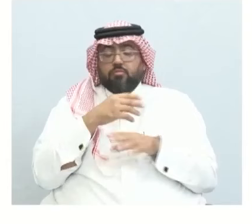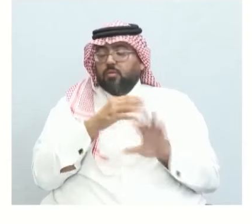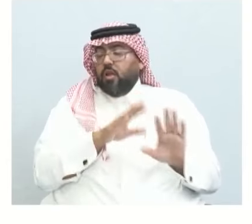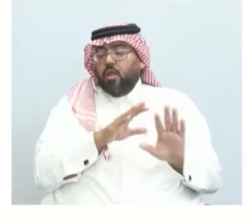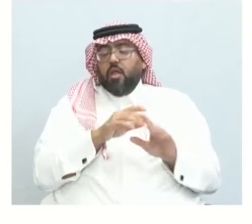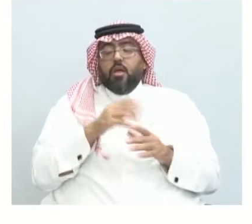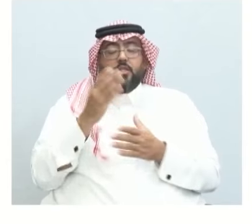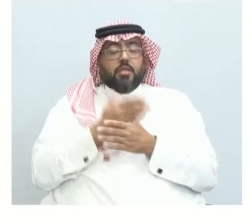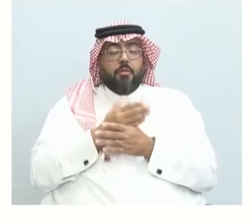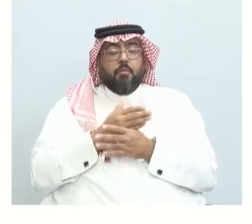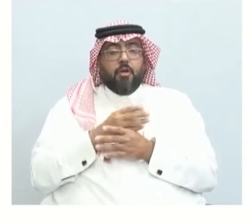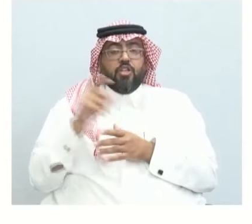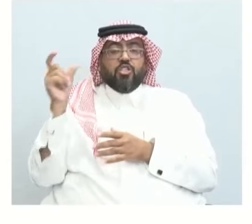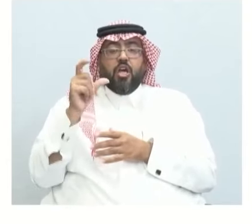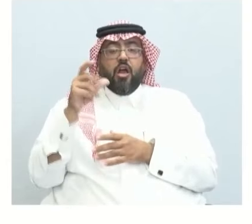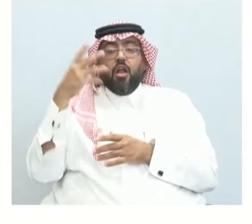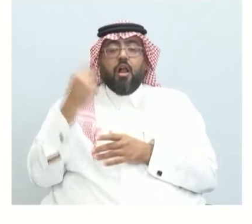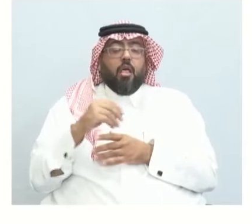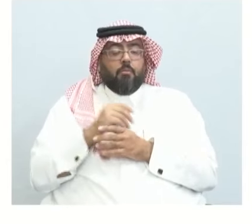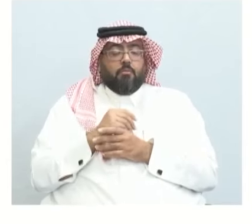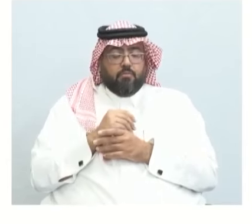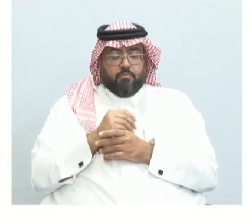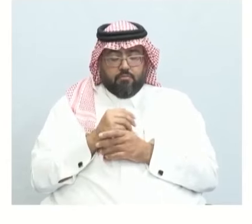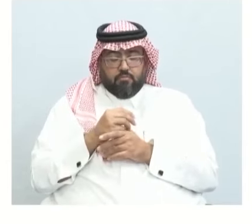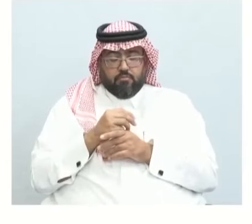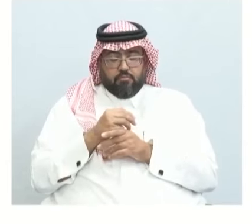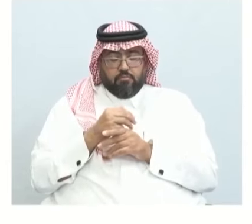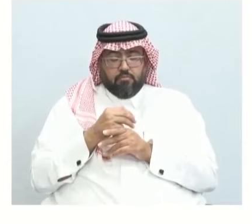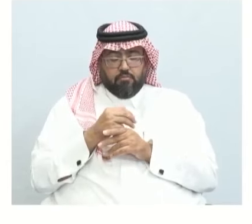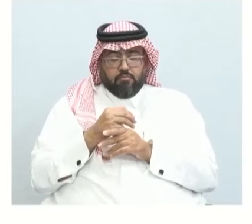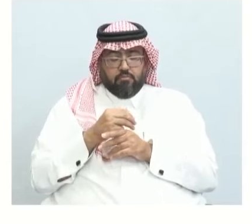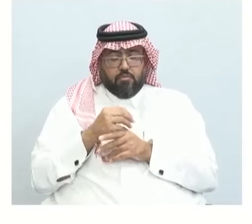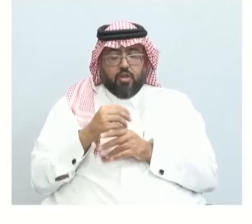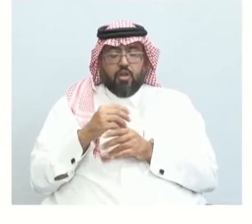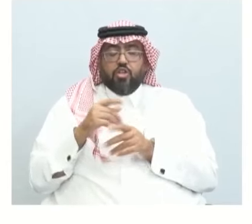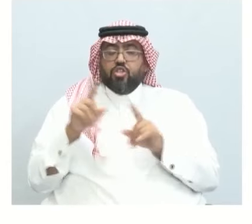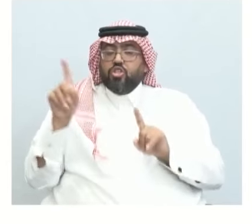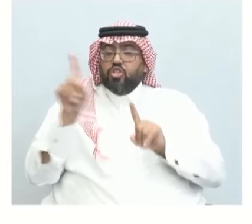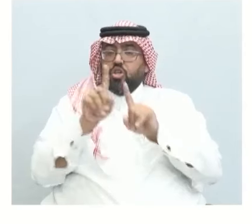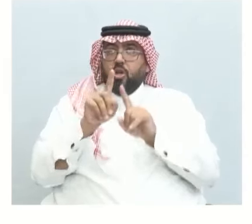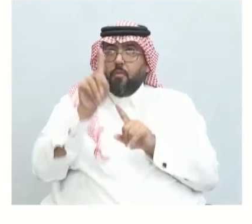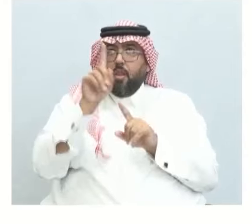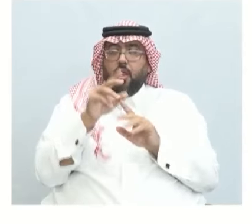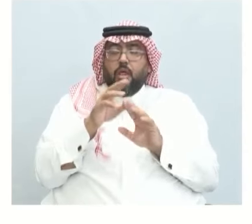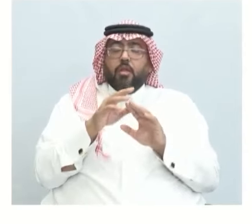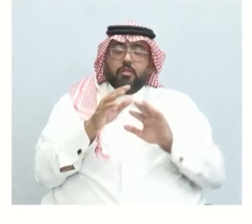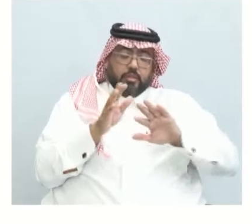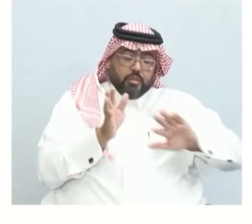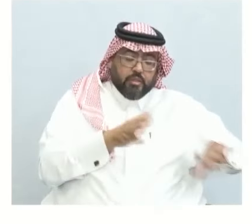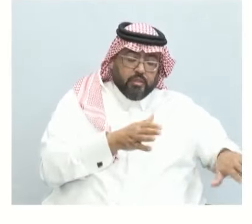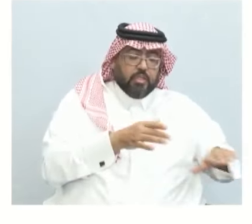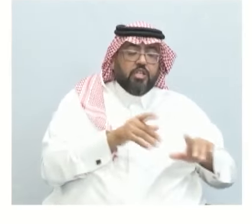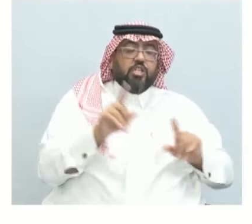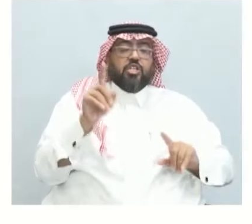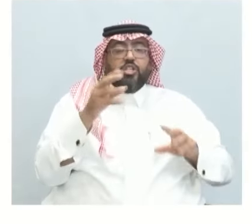دينه ان يمسه باذى لكن ذلك لا يعني نفي شركهم بالله بل ما جاء الاسلام الا لازاله